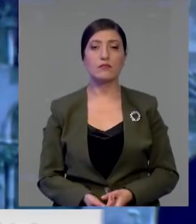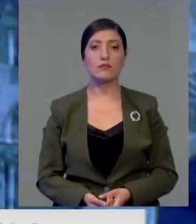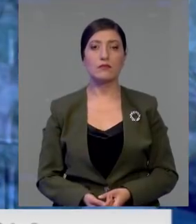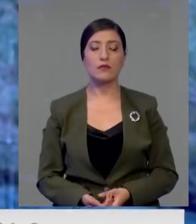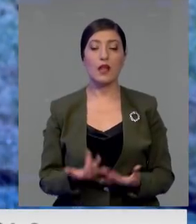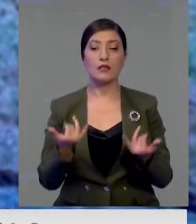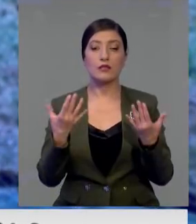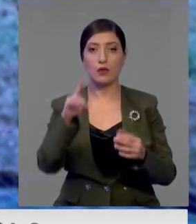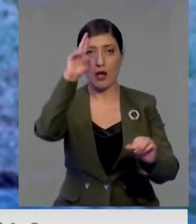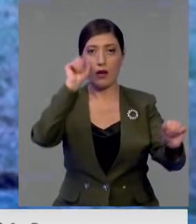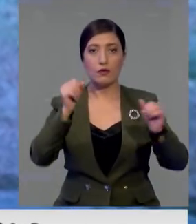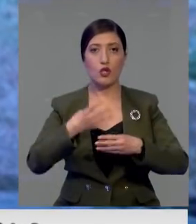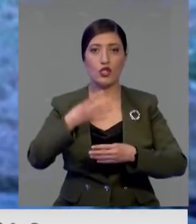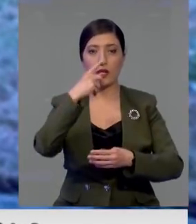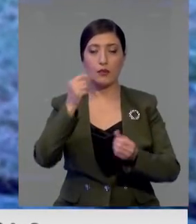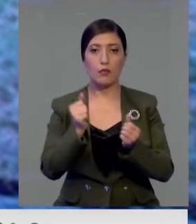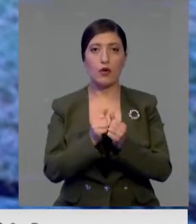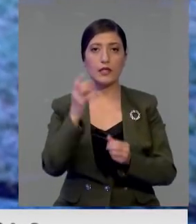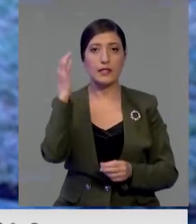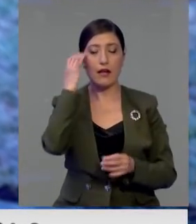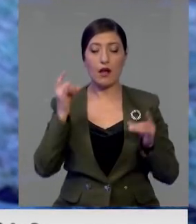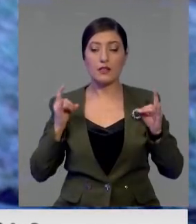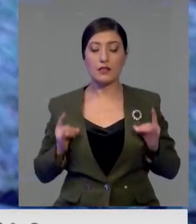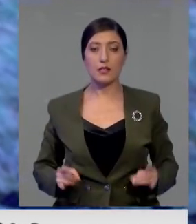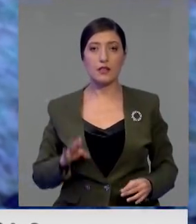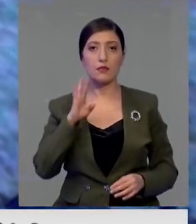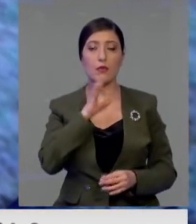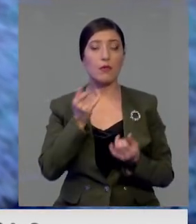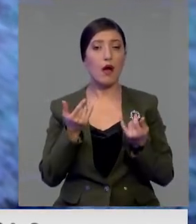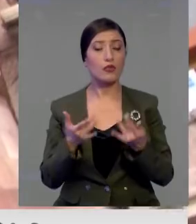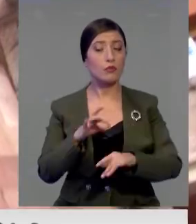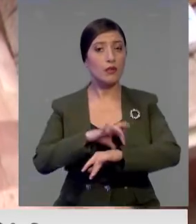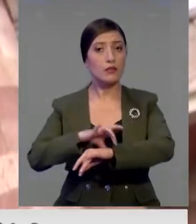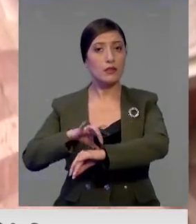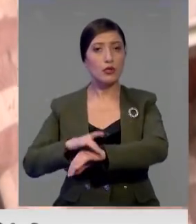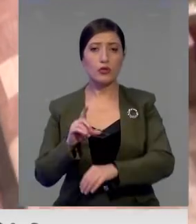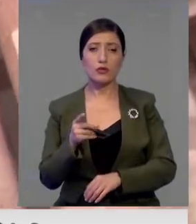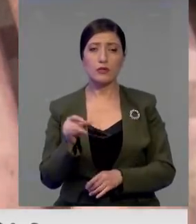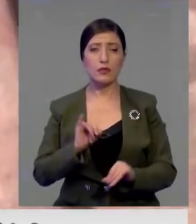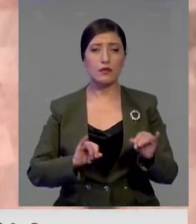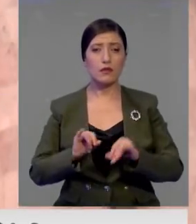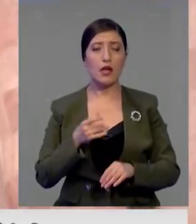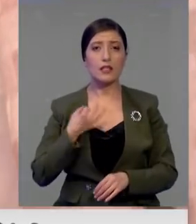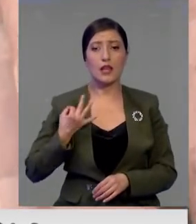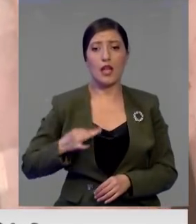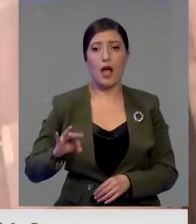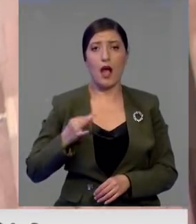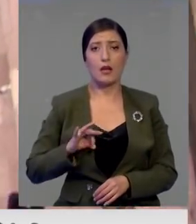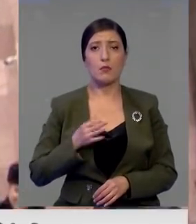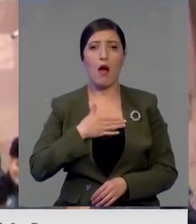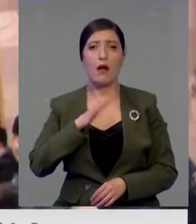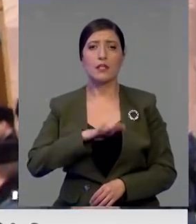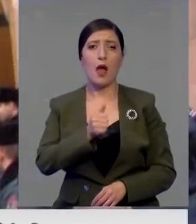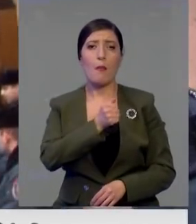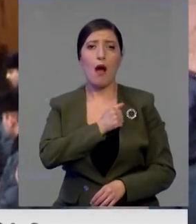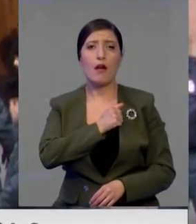նորից կառավարության շենքի դիմաց էին Սևազգեստ մայրերը։ Պահանջում են բացահայտել, թե ինչպես են ծառայության ընթացքում զոհվել իրենց որդիները։ Ասում են,